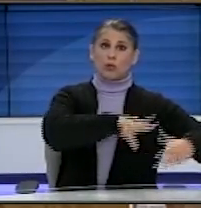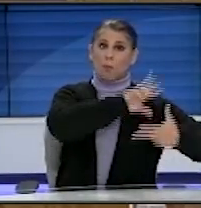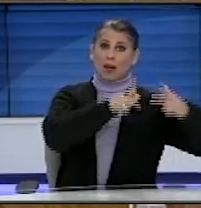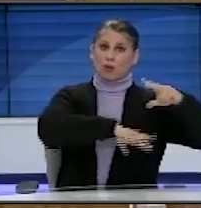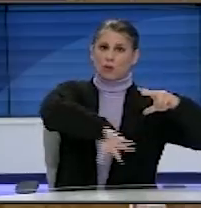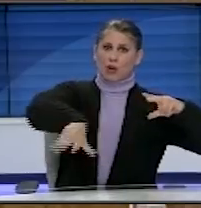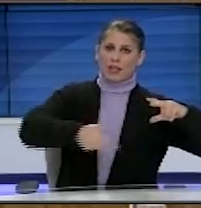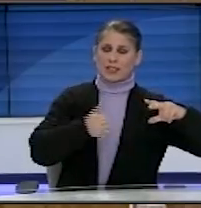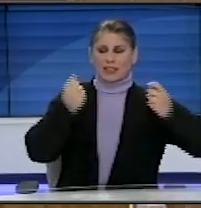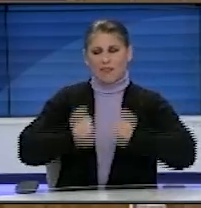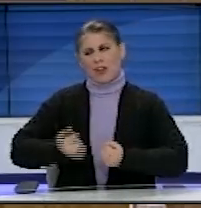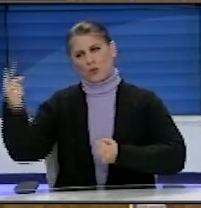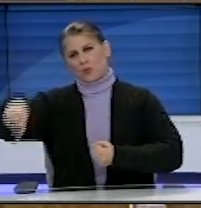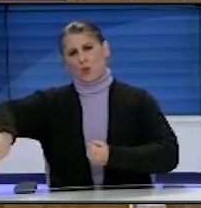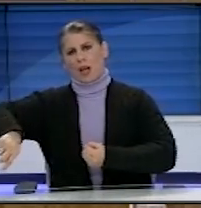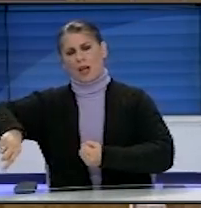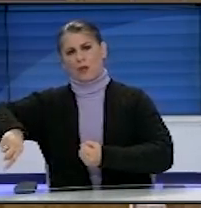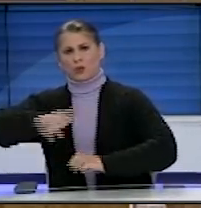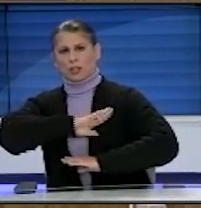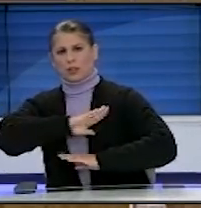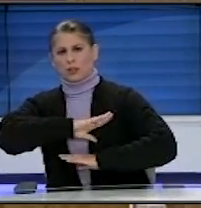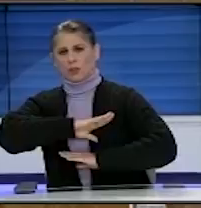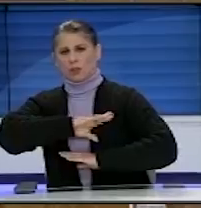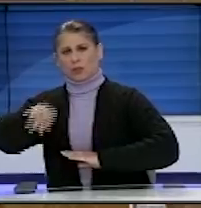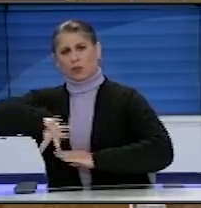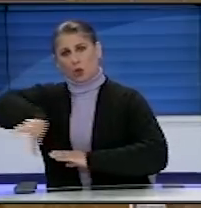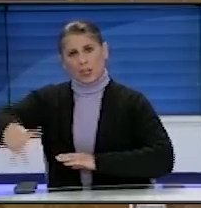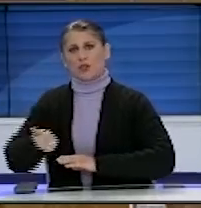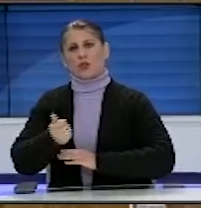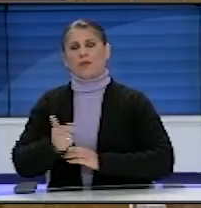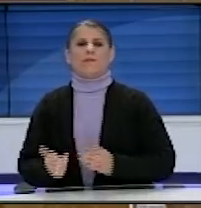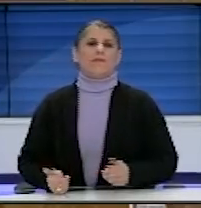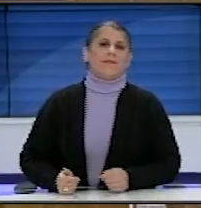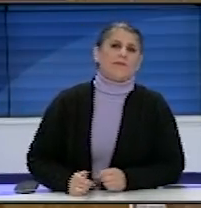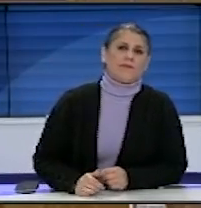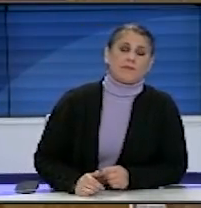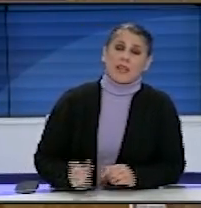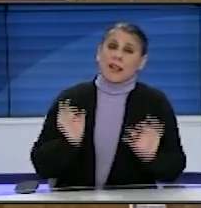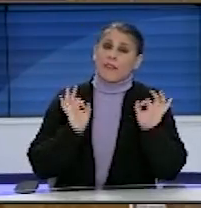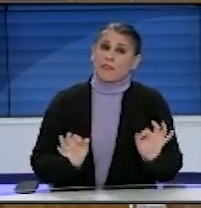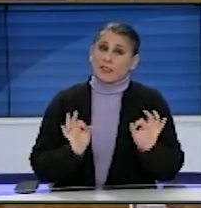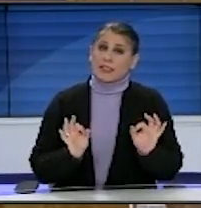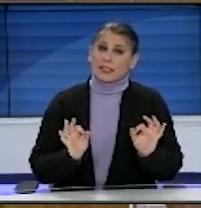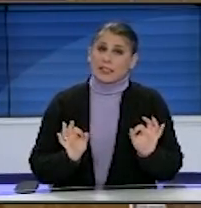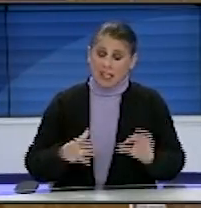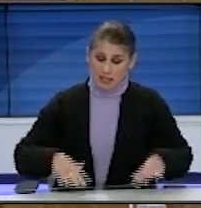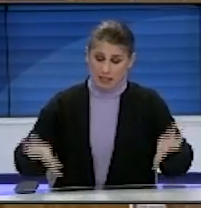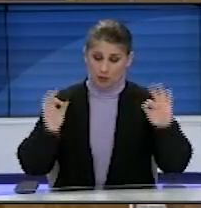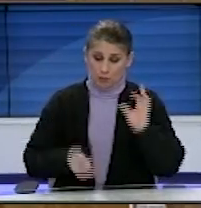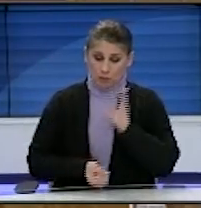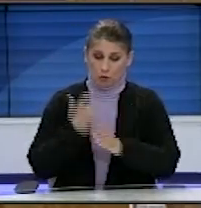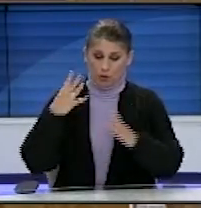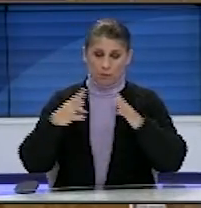ληστών εναντίον του άλλου στρατοπέδου των ίδιων ληστών. Φυσικά, η τυπική έναρξη